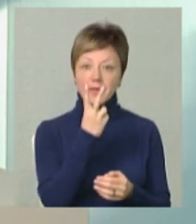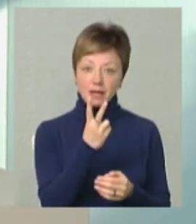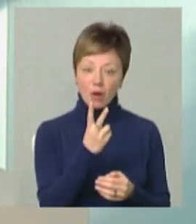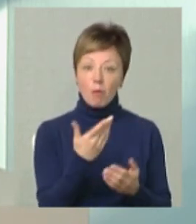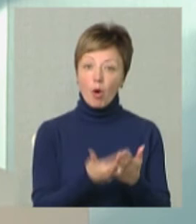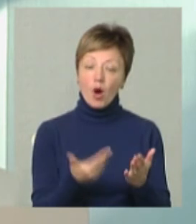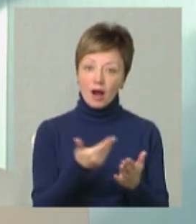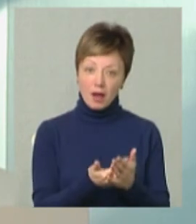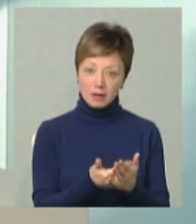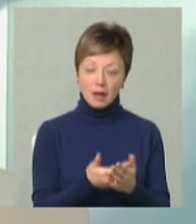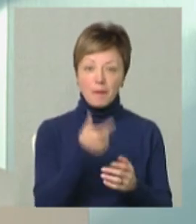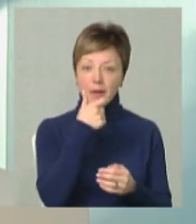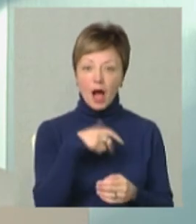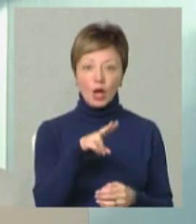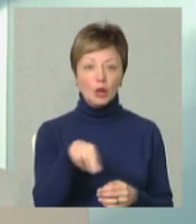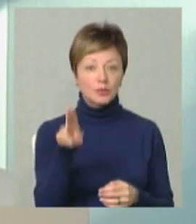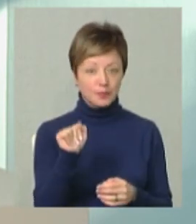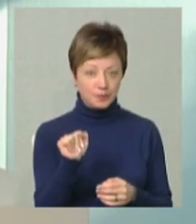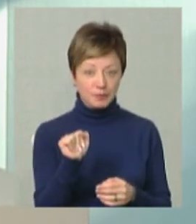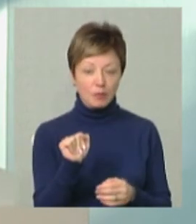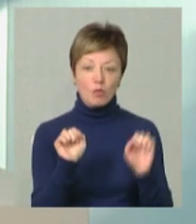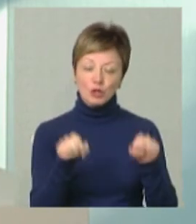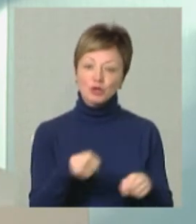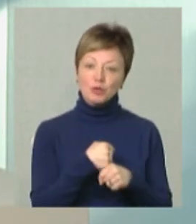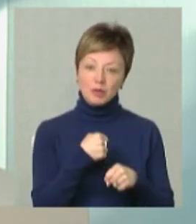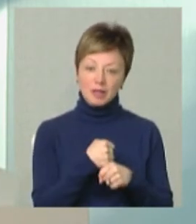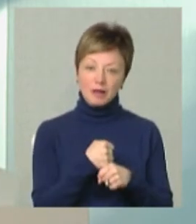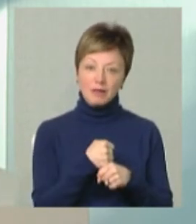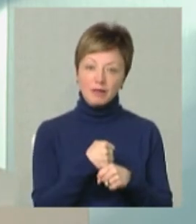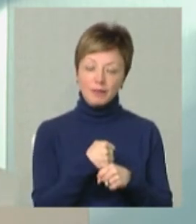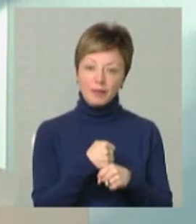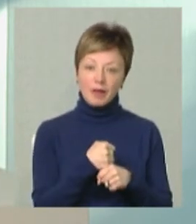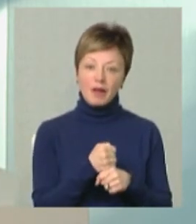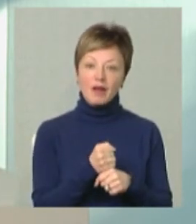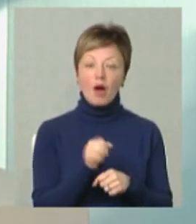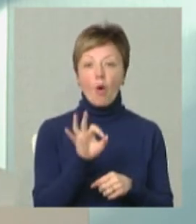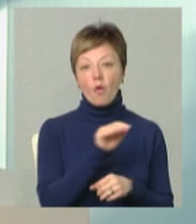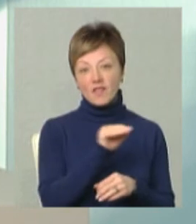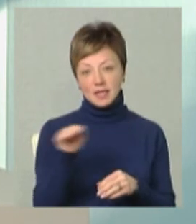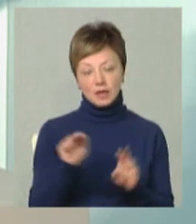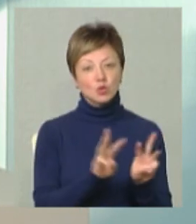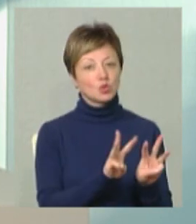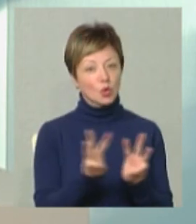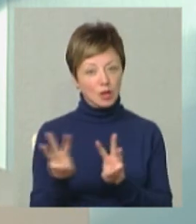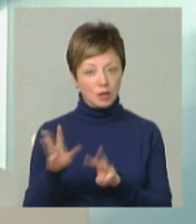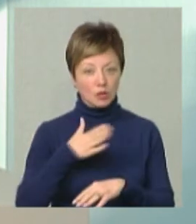передивитися поради пані Людмили, то це можна зробити, відвідавши нашу офіційну сторінку